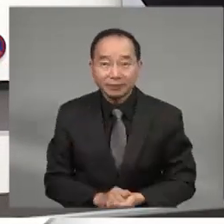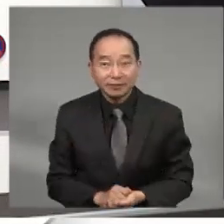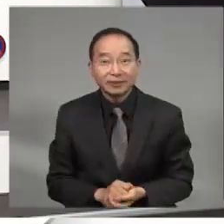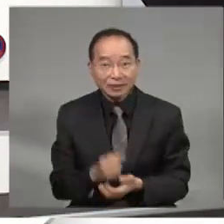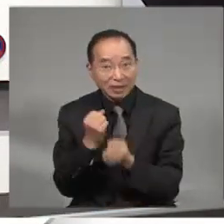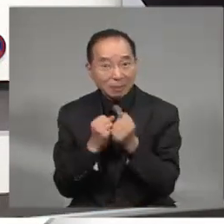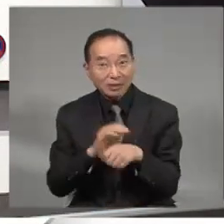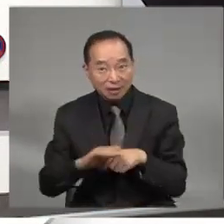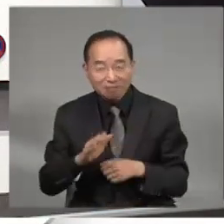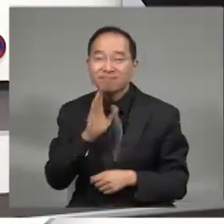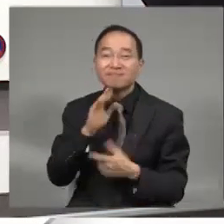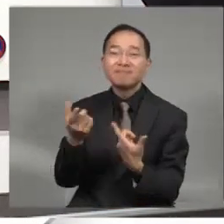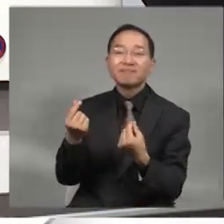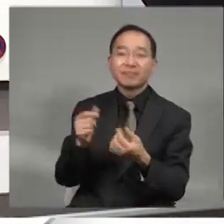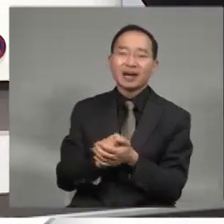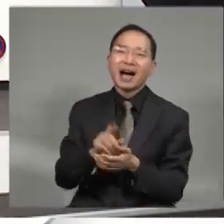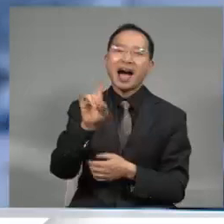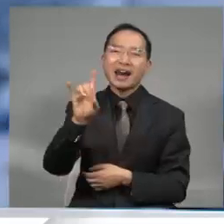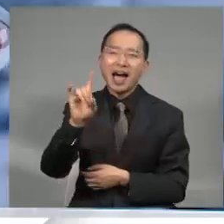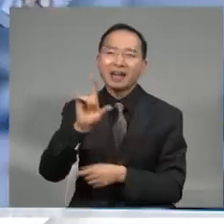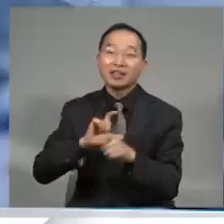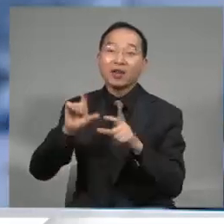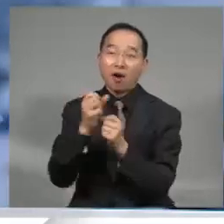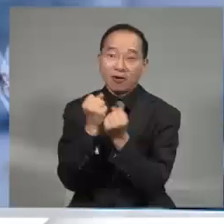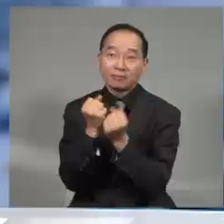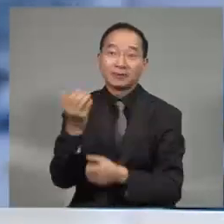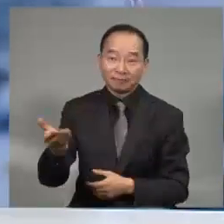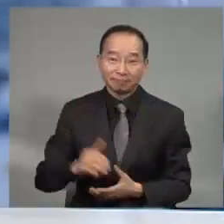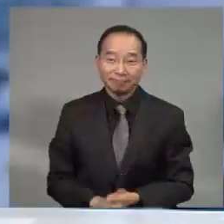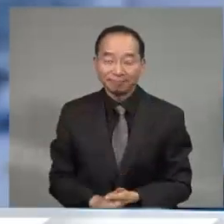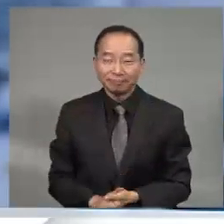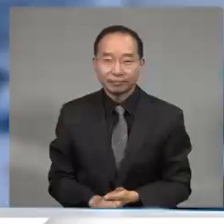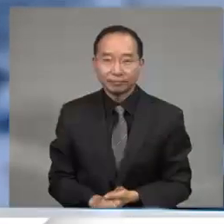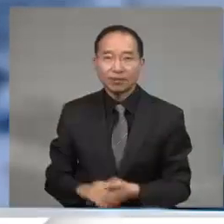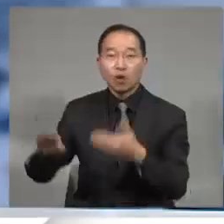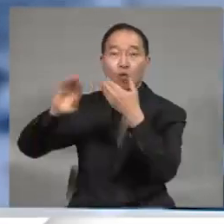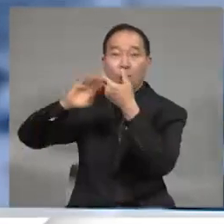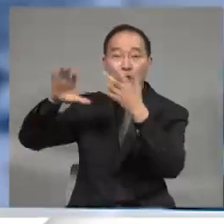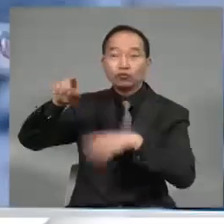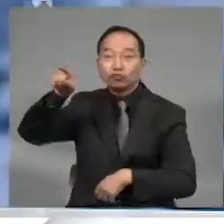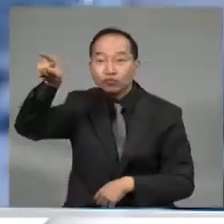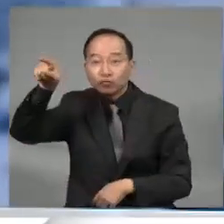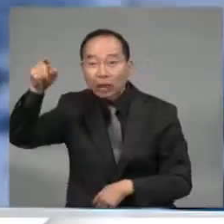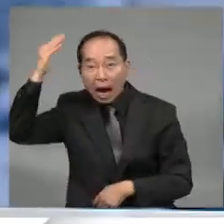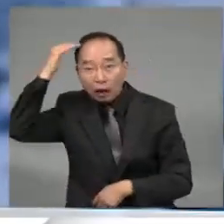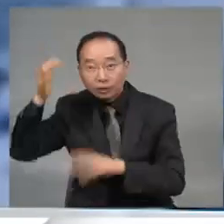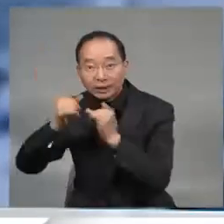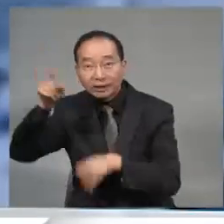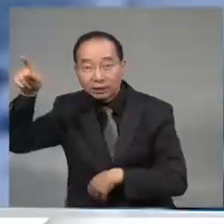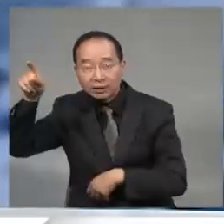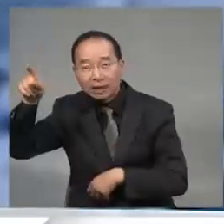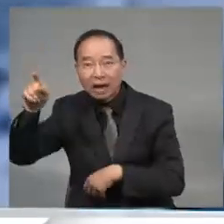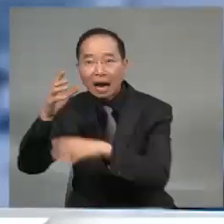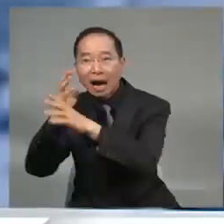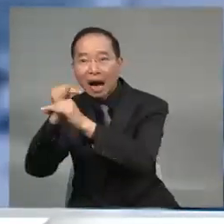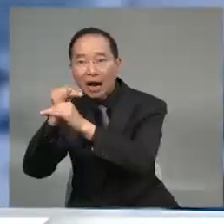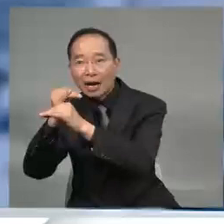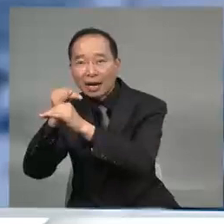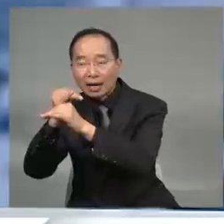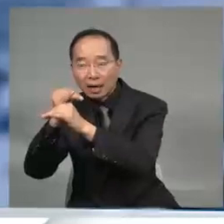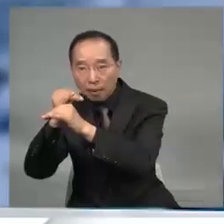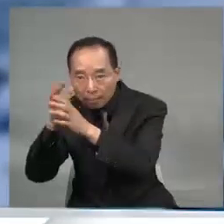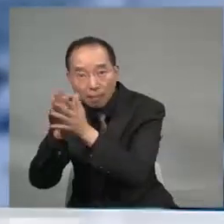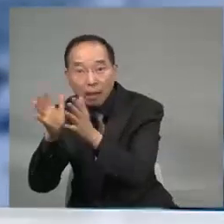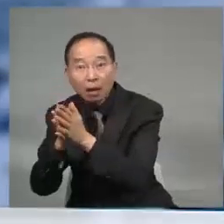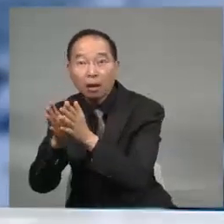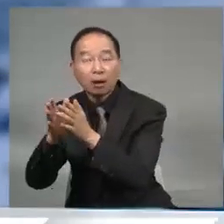네, 맞게 잘 하셨고요. 제가 한 가지만 더 말씀을 드린다면요. 재외선거인이 일정이 변경되어서 재외투표가 개시되기 전에